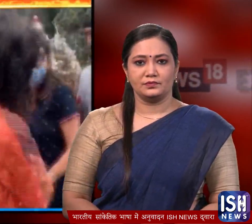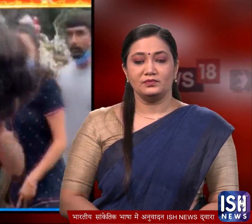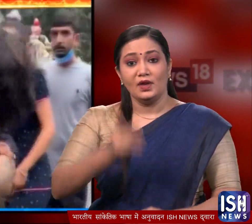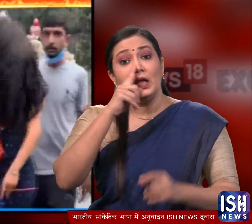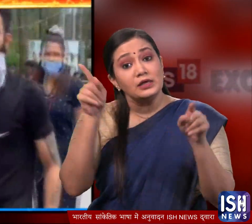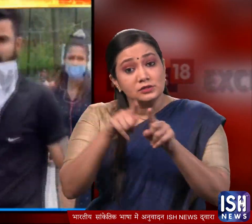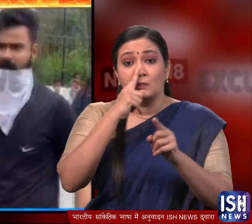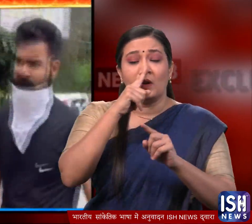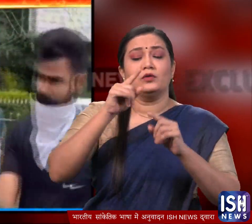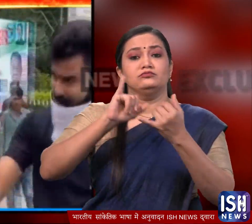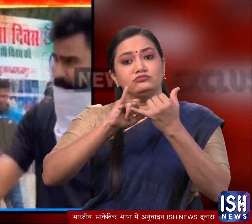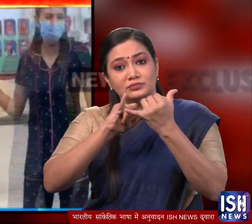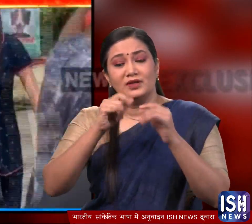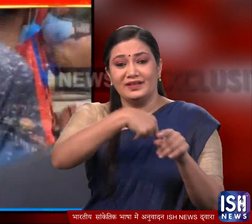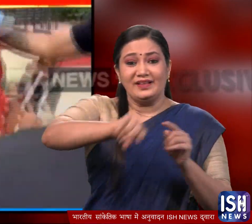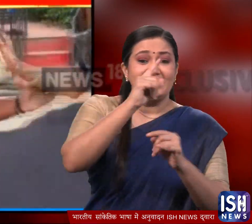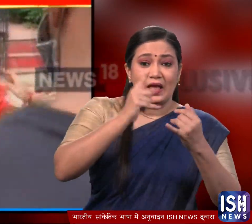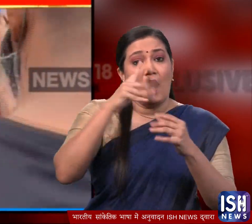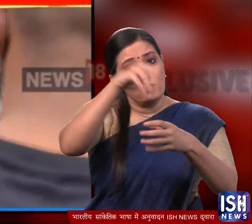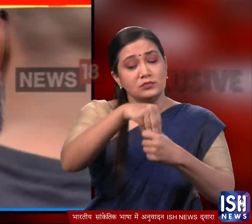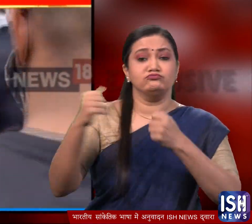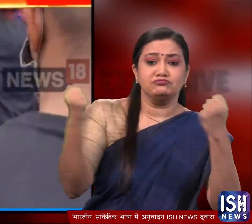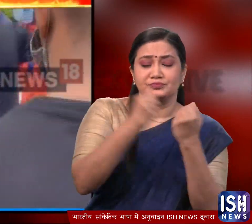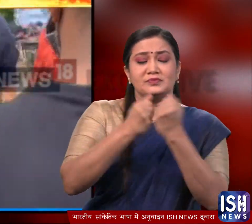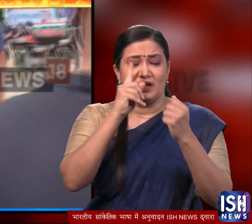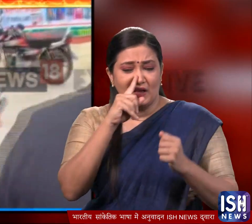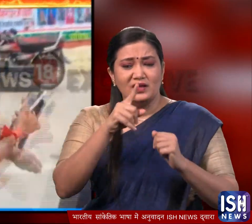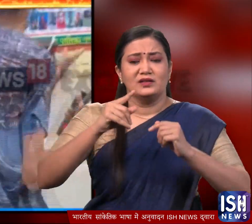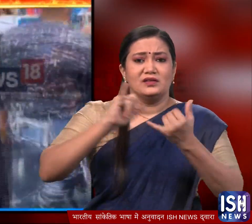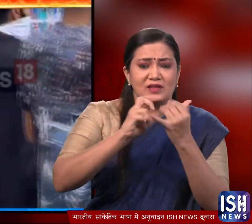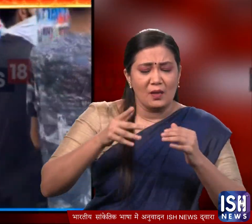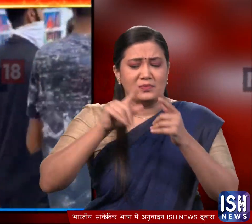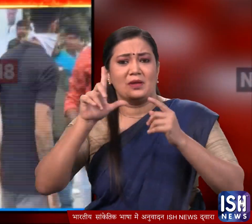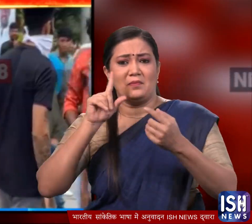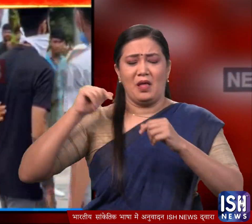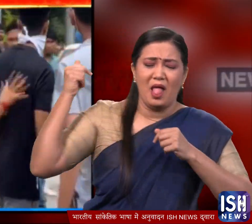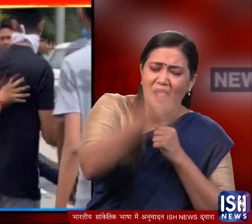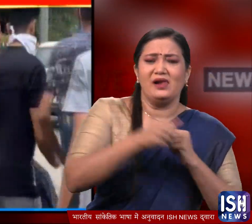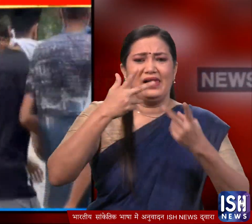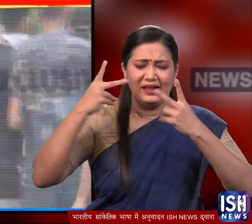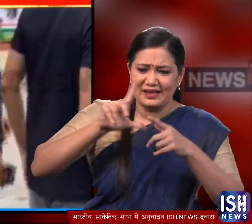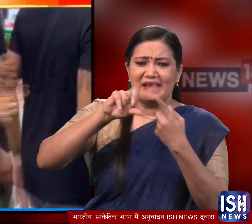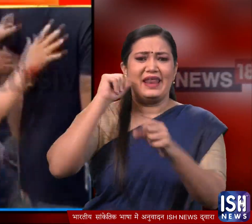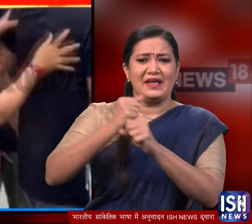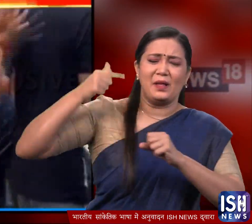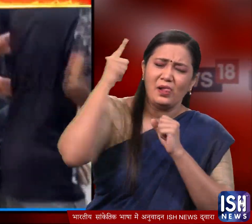महिलाएं तक टोल कर्मचारियों से भिड़ गई। जो तस्वीरें सामने आई उनमें एक महिला टोल कर्मचारी को लात मारती दिखी।